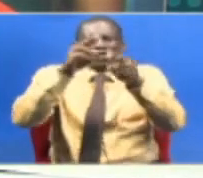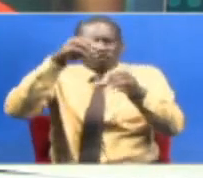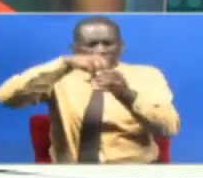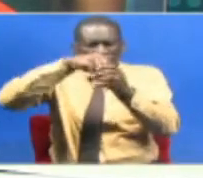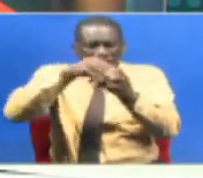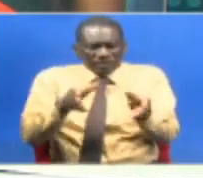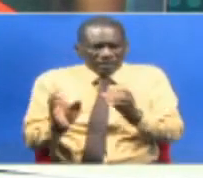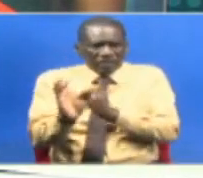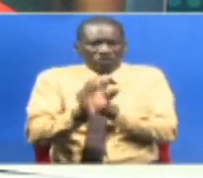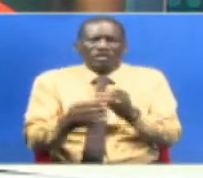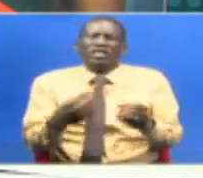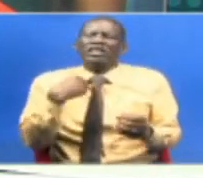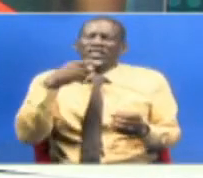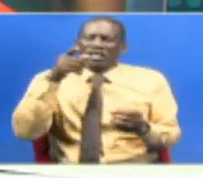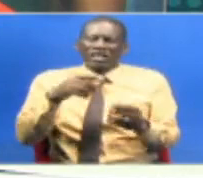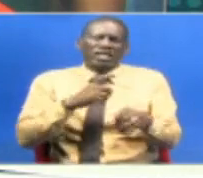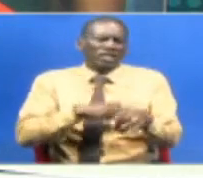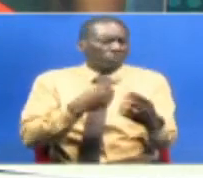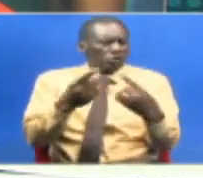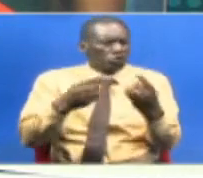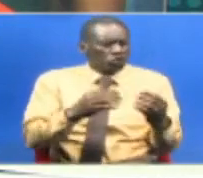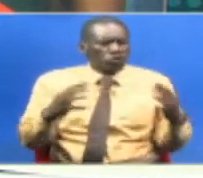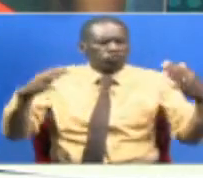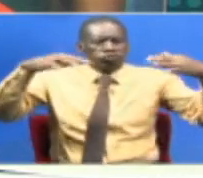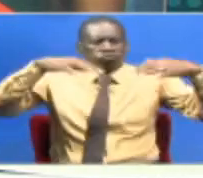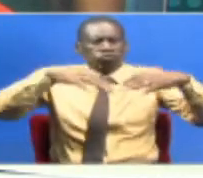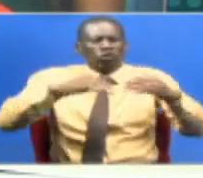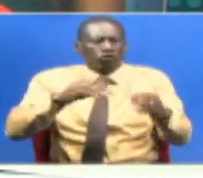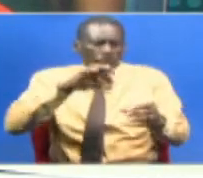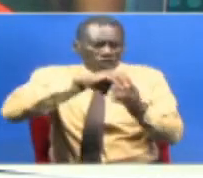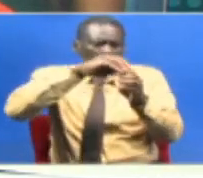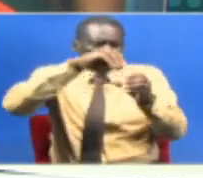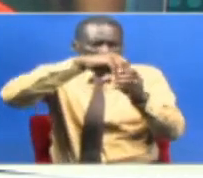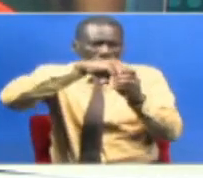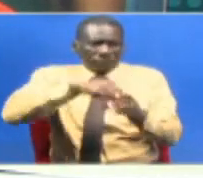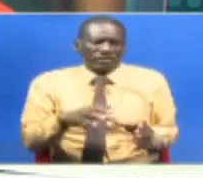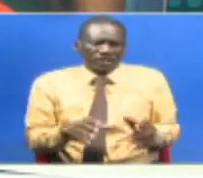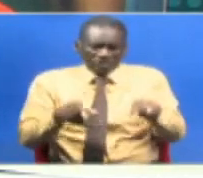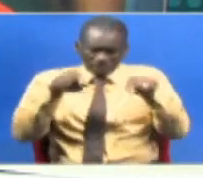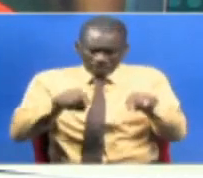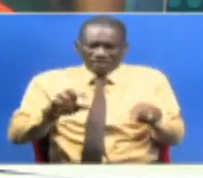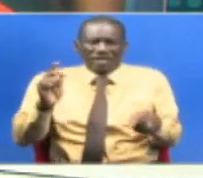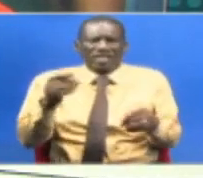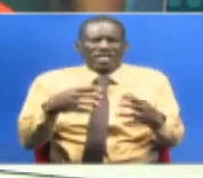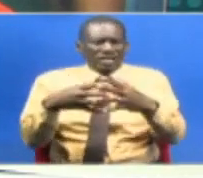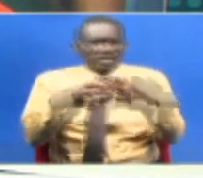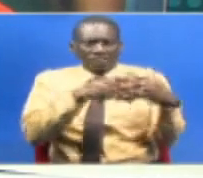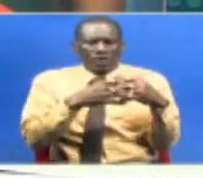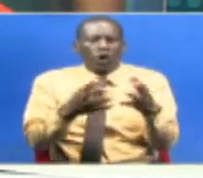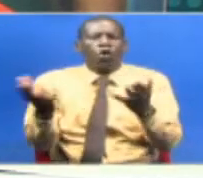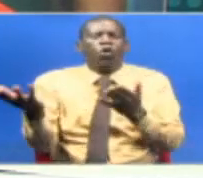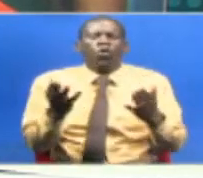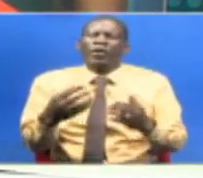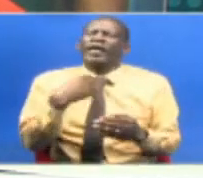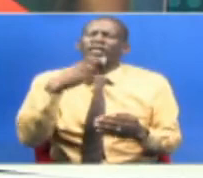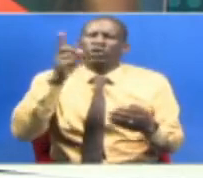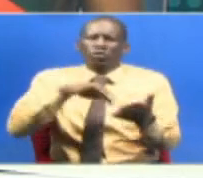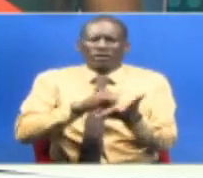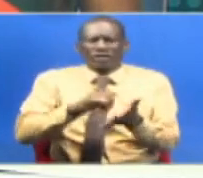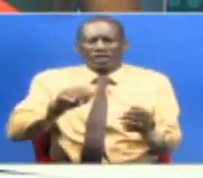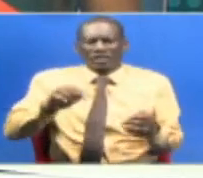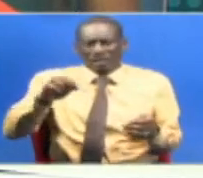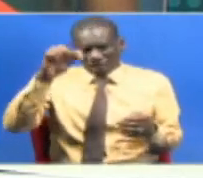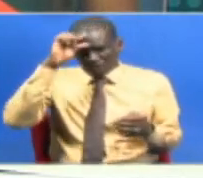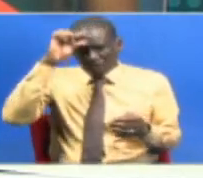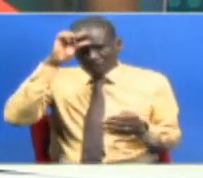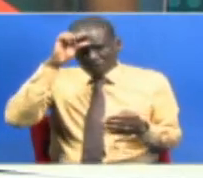Na alisema hayo akihutubia kongamano la wawekezaji nchini San Francisco nchini Marekani, ambapo alidokeza kuwa serikali